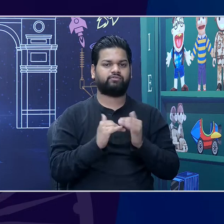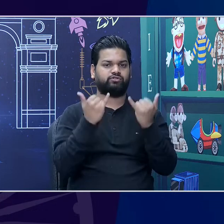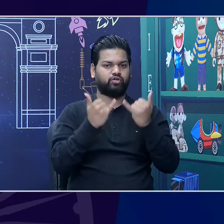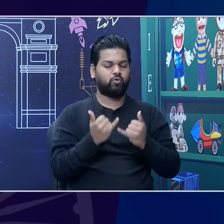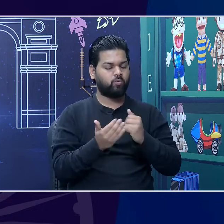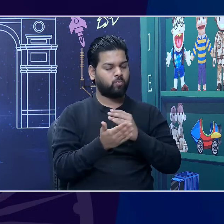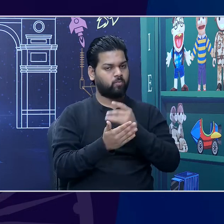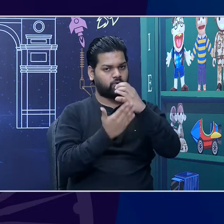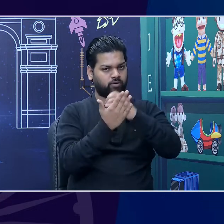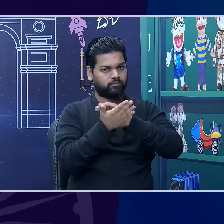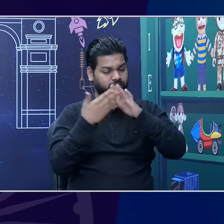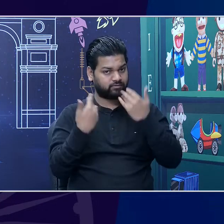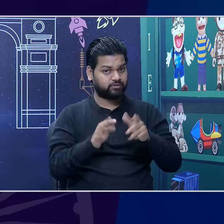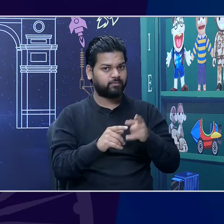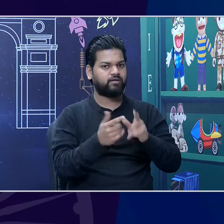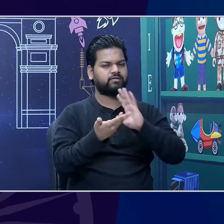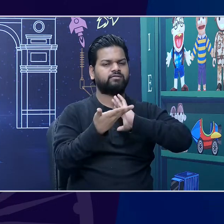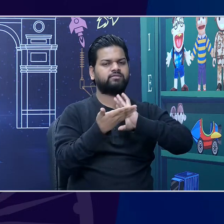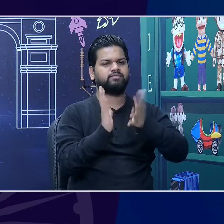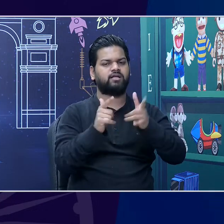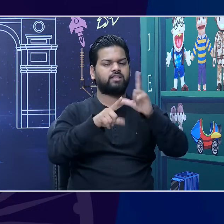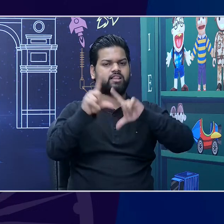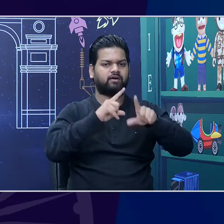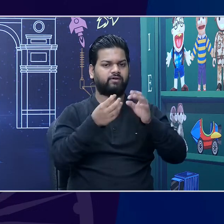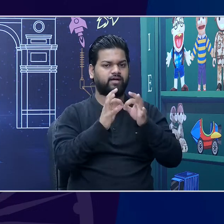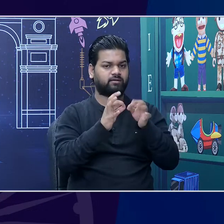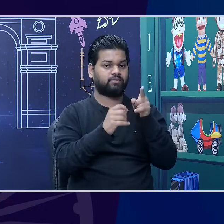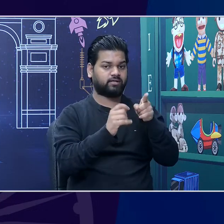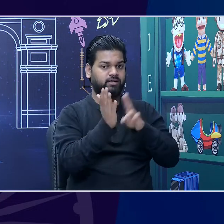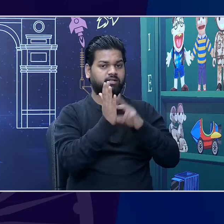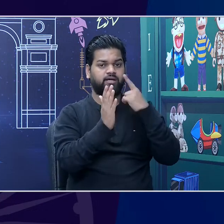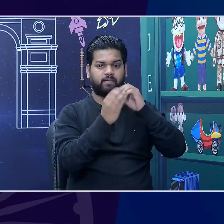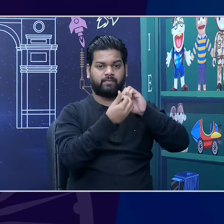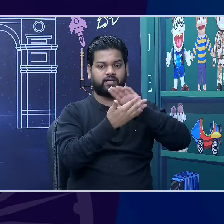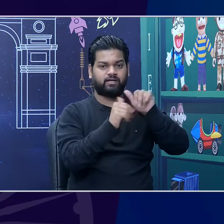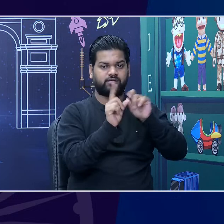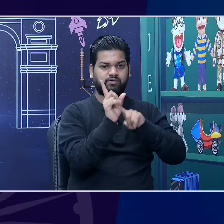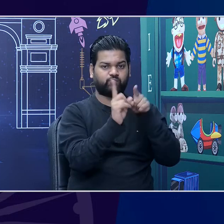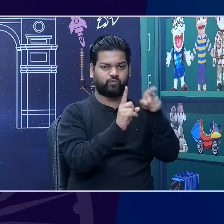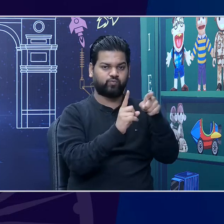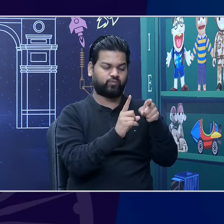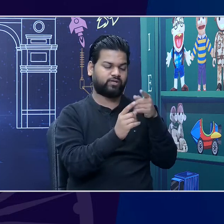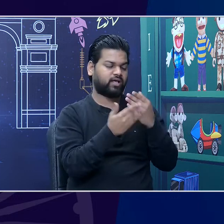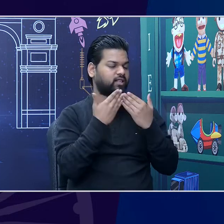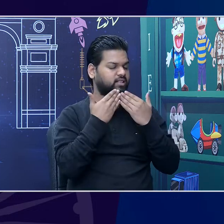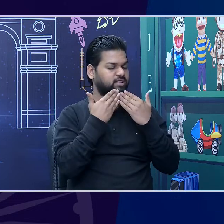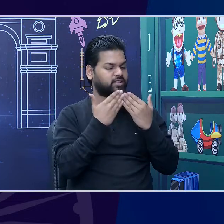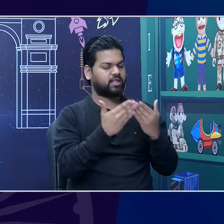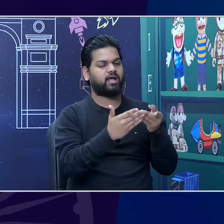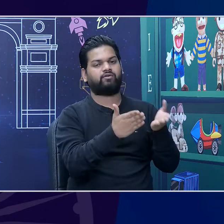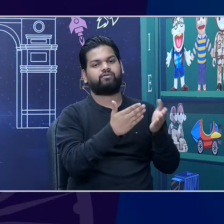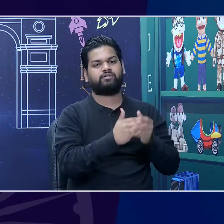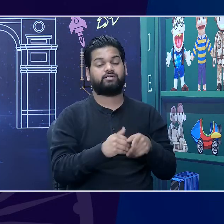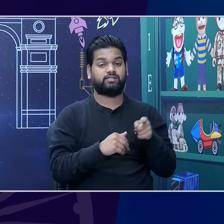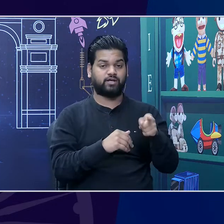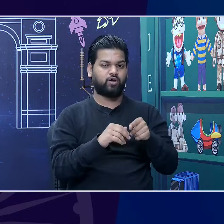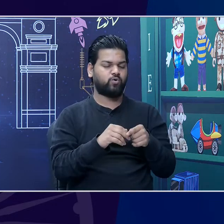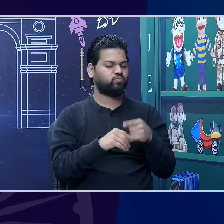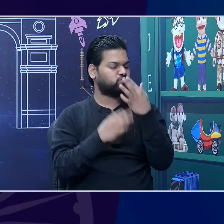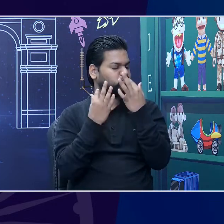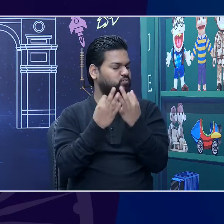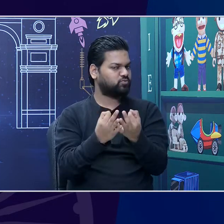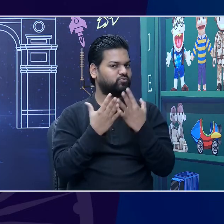करना चाहेंगे हमारे साइन लैंग्वेज इंटरप्रेटर मिस्टर निर्भय जी का भी। आपने भी बहुत खूबसूरती के साथ साइन लैंग्वेज के माध्यम से इस पूरे चैप्टर